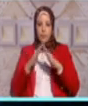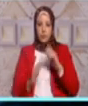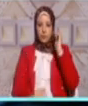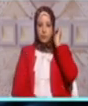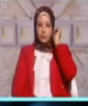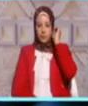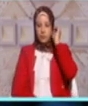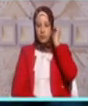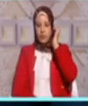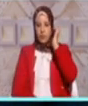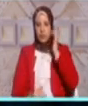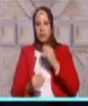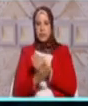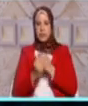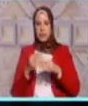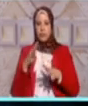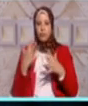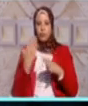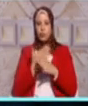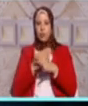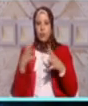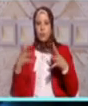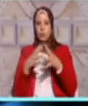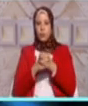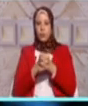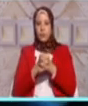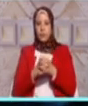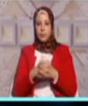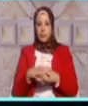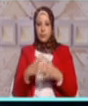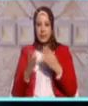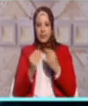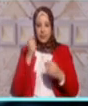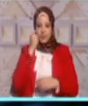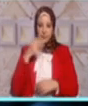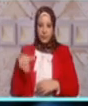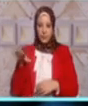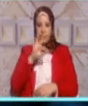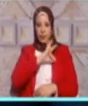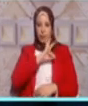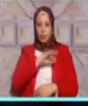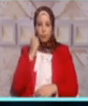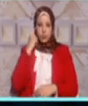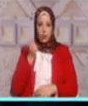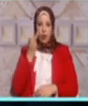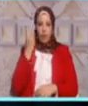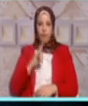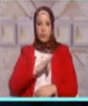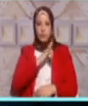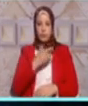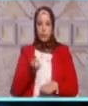الكثير من الآليات لهذه المشاركة، سواء من خلال البعثات الدبلوماسية والمكاتب العمالية والثقافية في الخارج أو